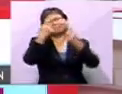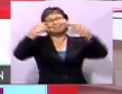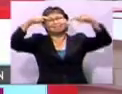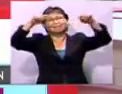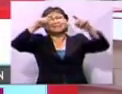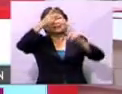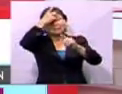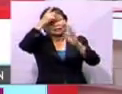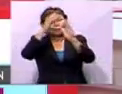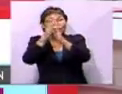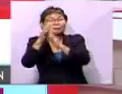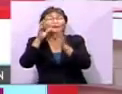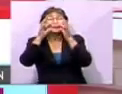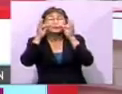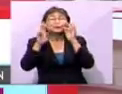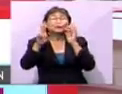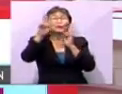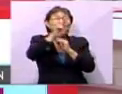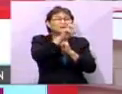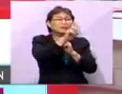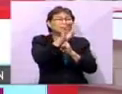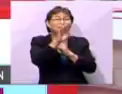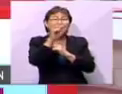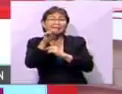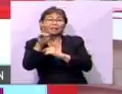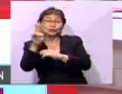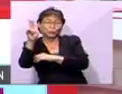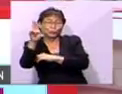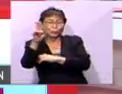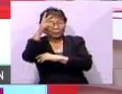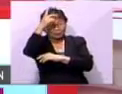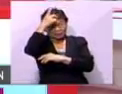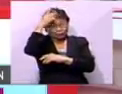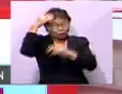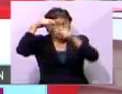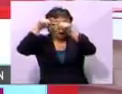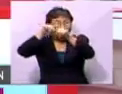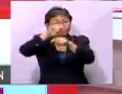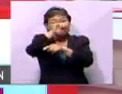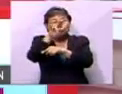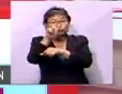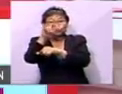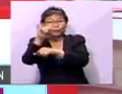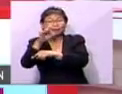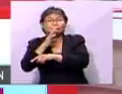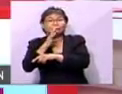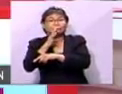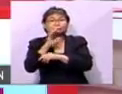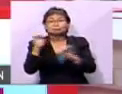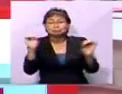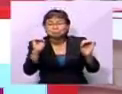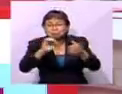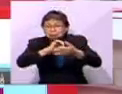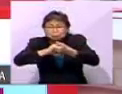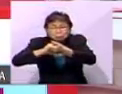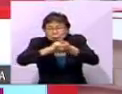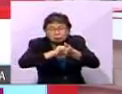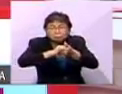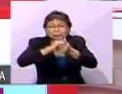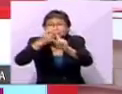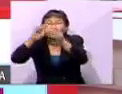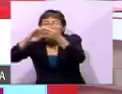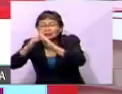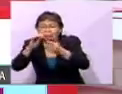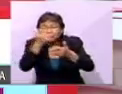Bandar Kuching Utara DBKU, Datuk Abang Abdul Wahab Abang Julai berkata, tanpa kerjasama erat daripada komuniti